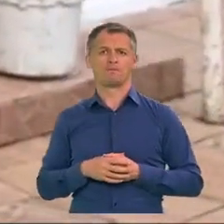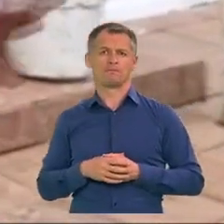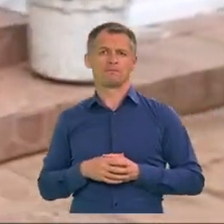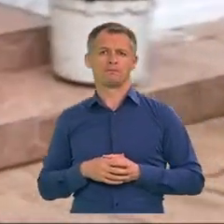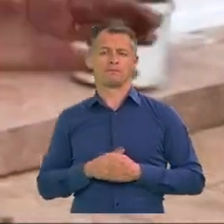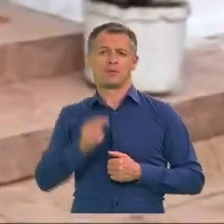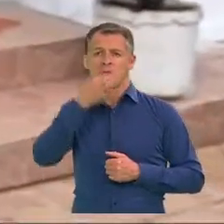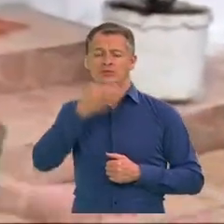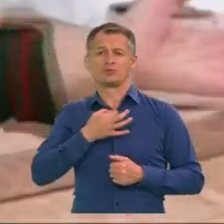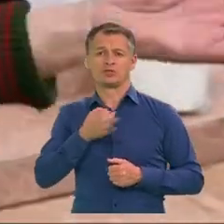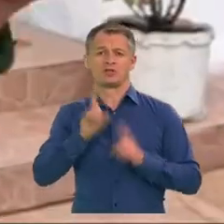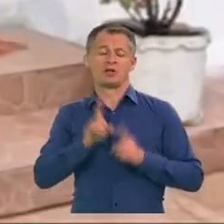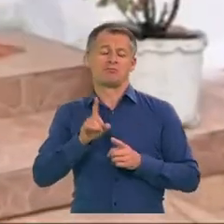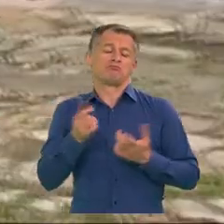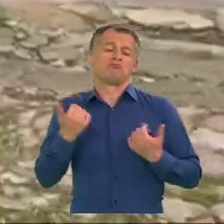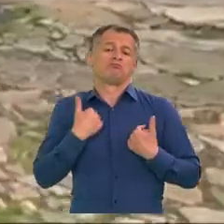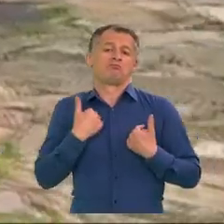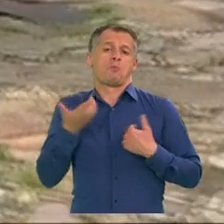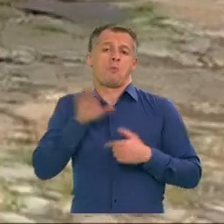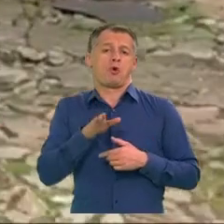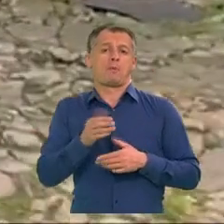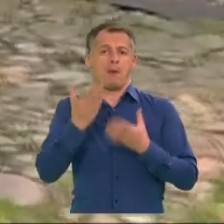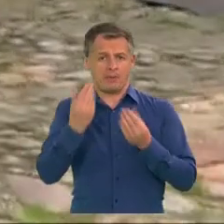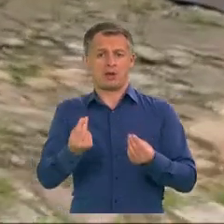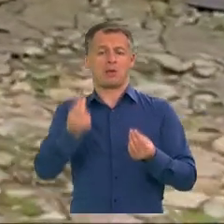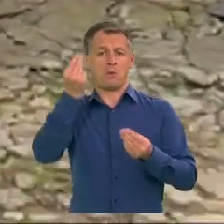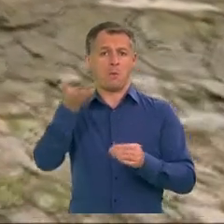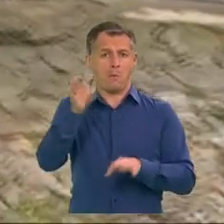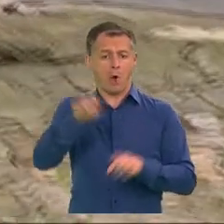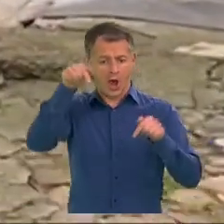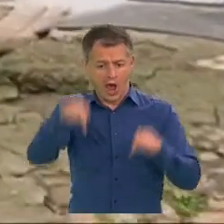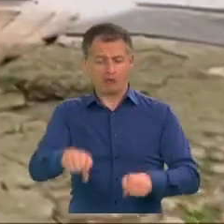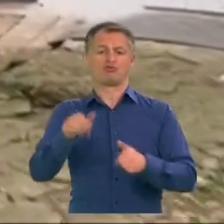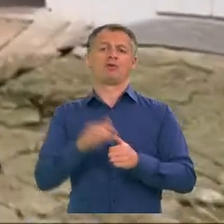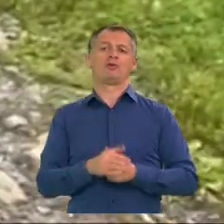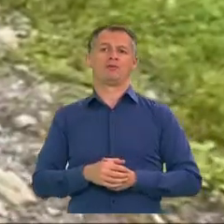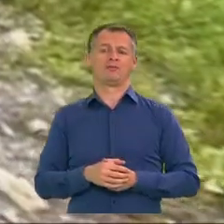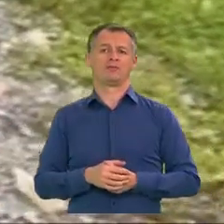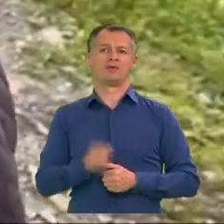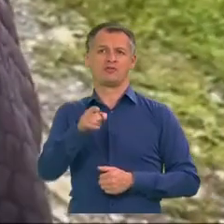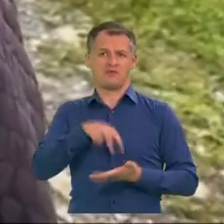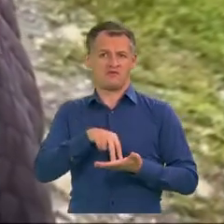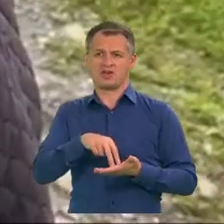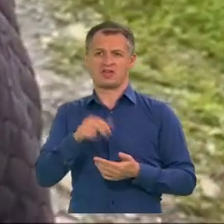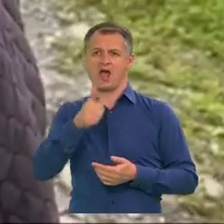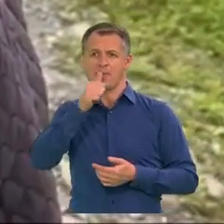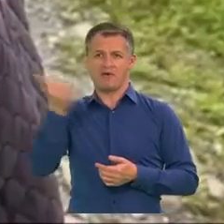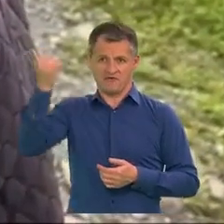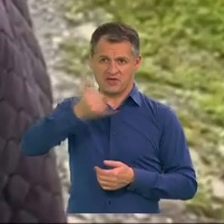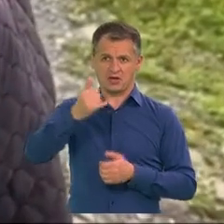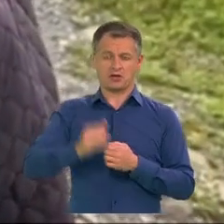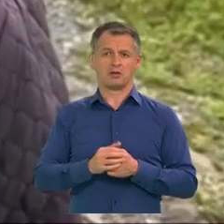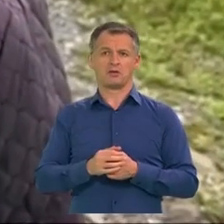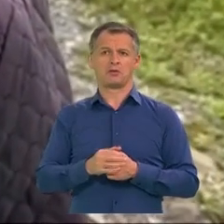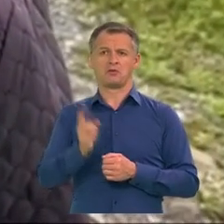a zis că dacă e să moră, să murim aici, că el știe situația de la tău. Nu vă e frică de apă? Nu.